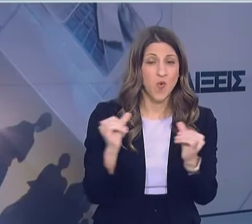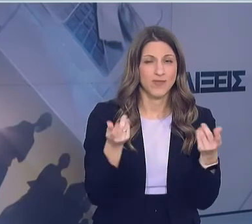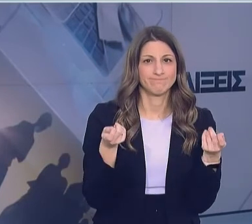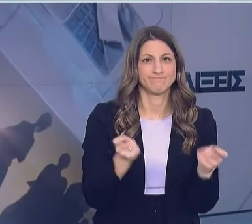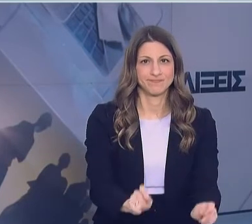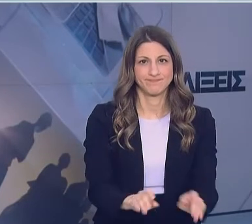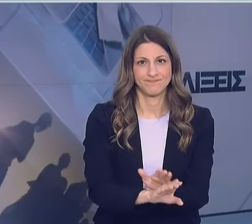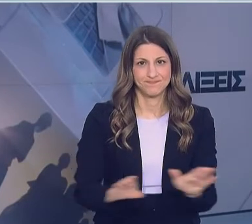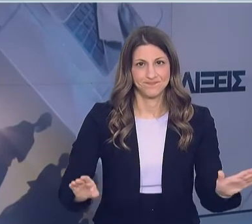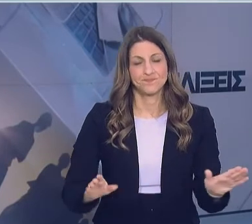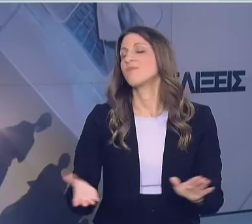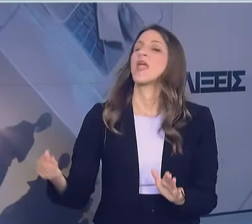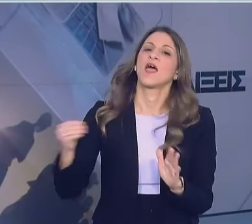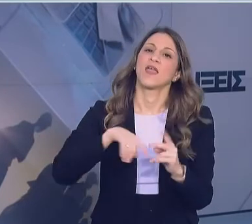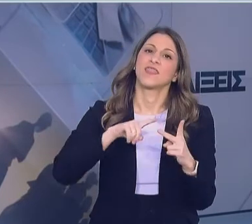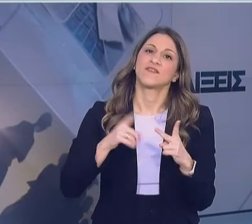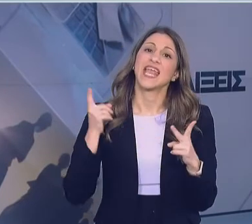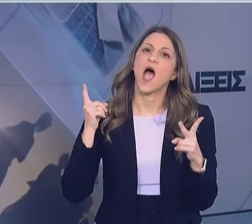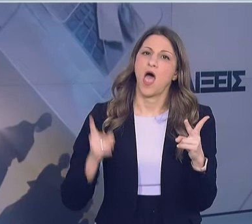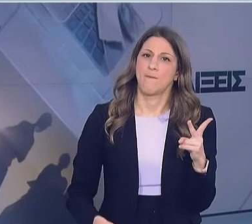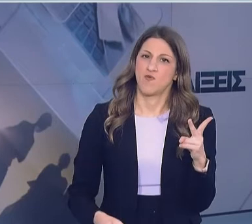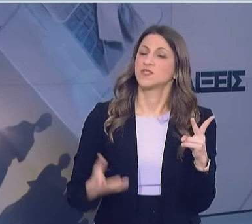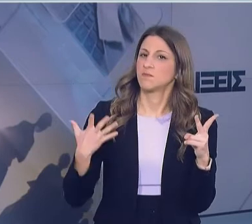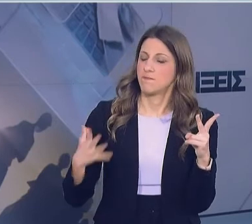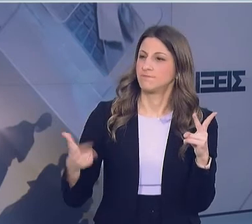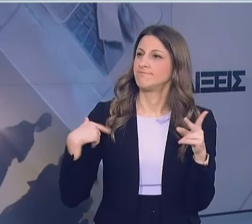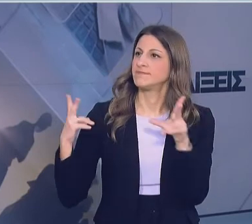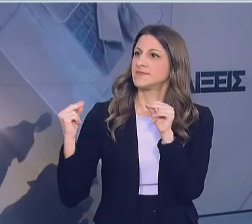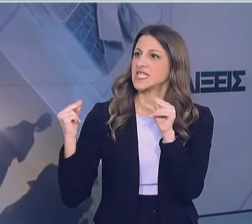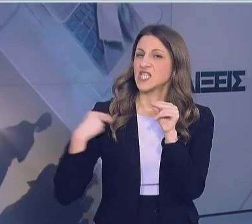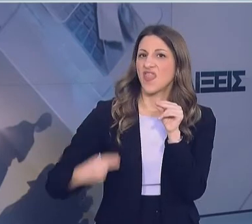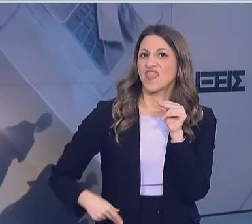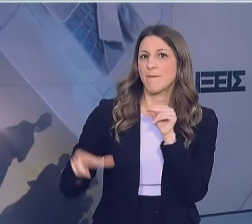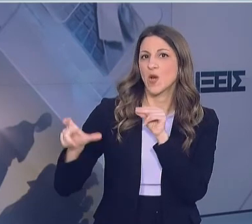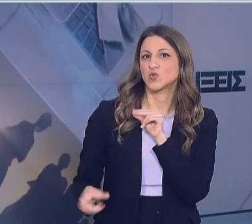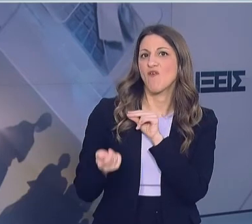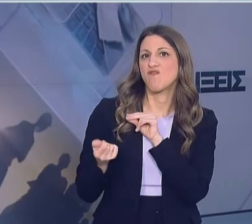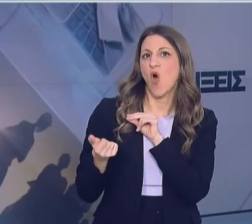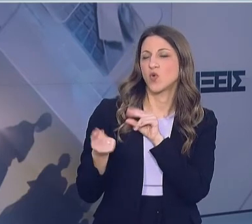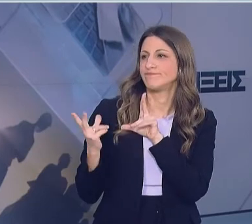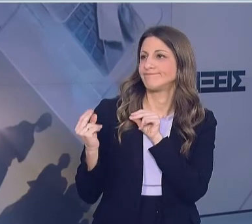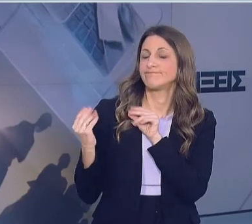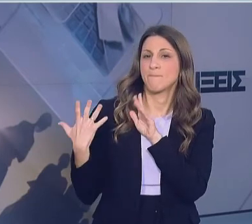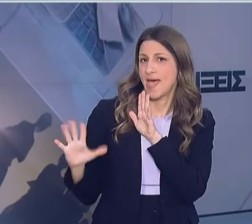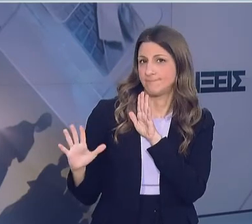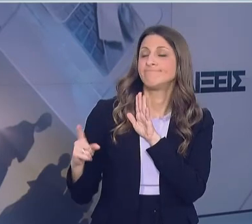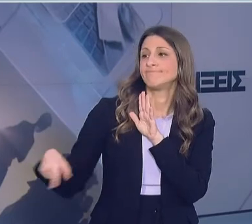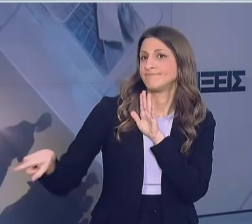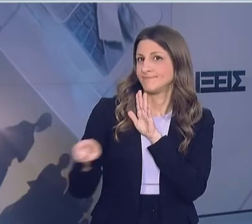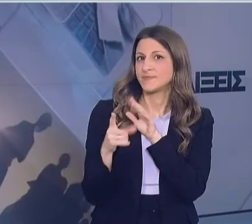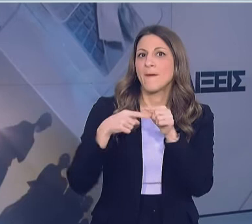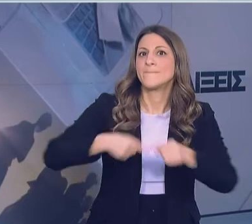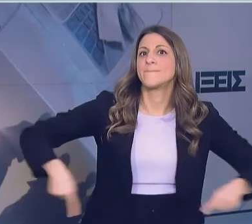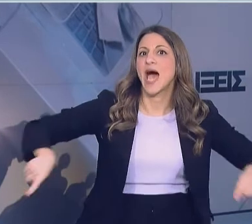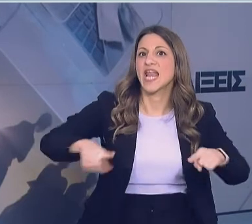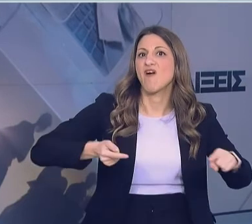Επίσης, με απόφαση Πολιτικής Προστασίας, κατόπιν σχετικής επικοινωνίας με τον Δήμαρχο Βόλου, κύριο Αχιλέα Μπέο, αποφασίζει το περιορισμό κίνησης πολιτών στην